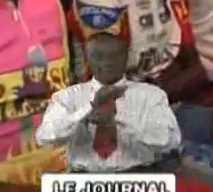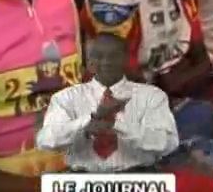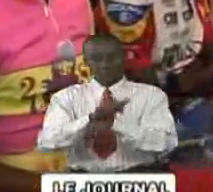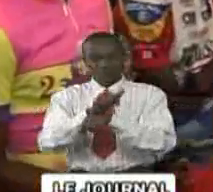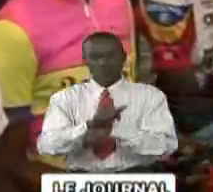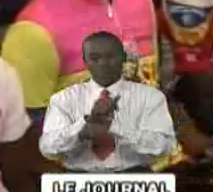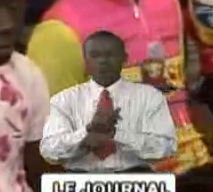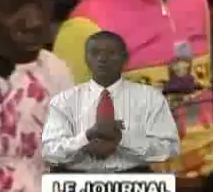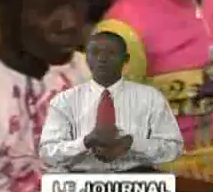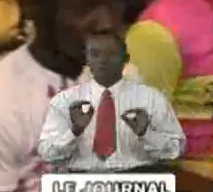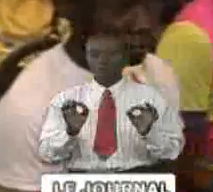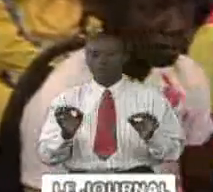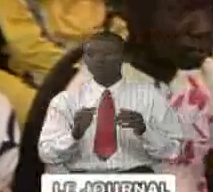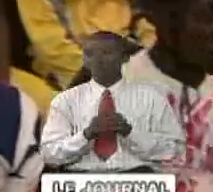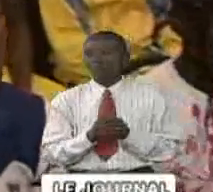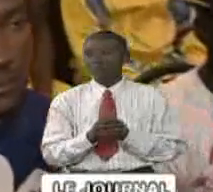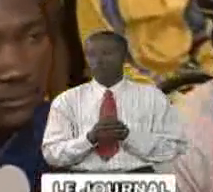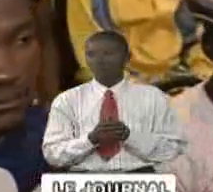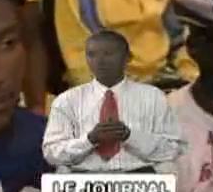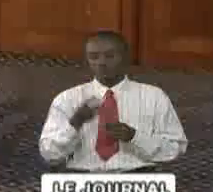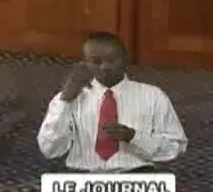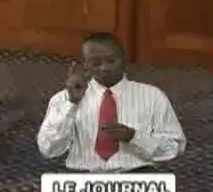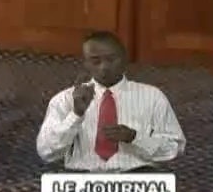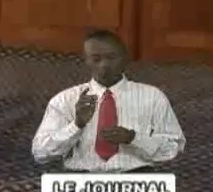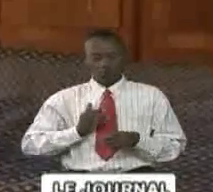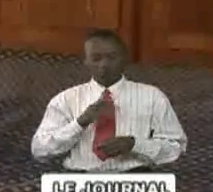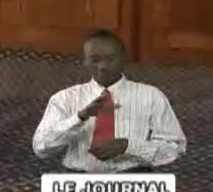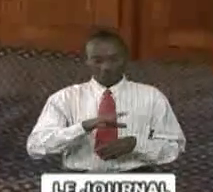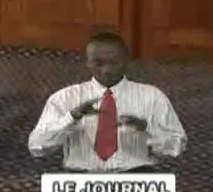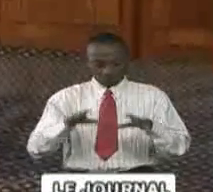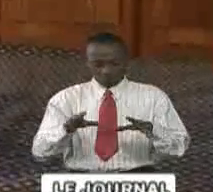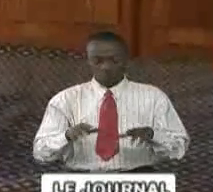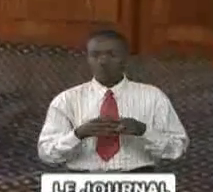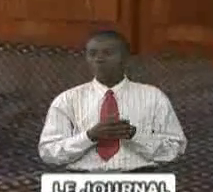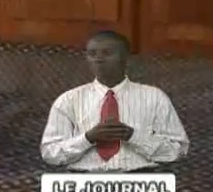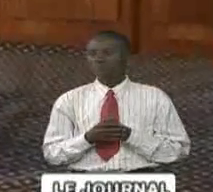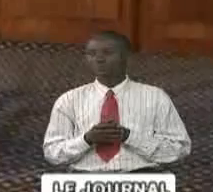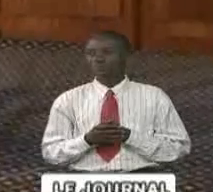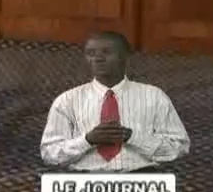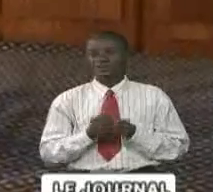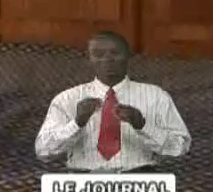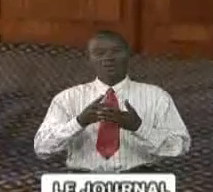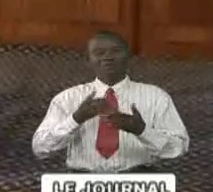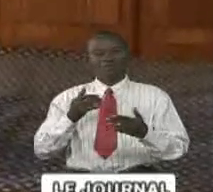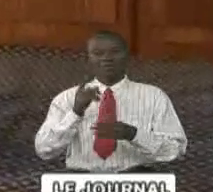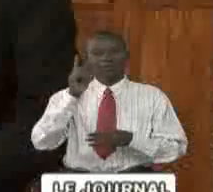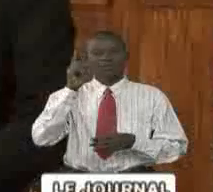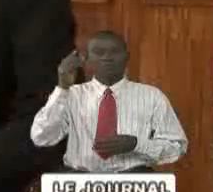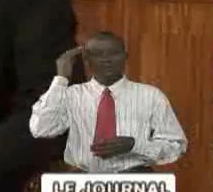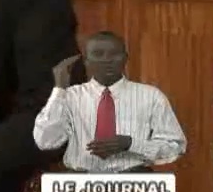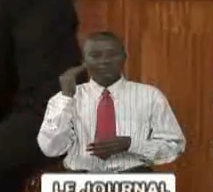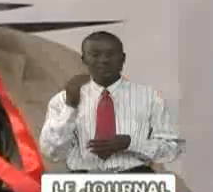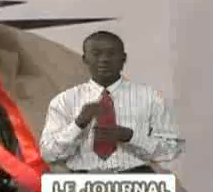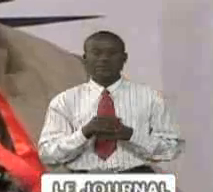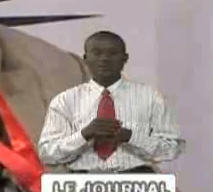de la République démocratique du Congo sur la sphère internationale. Bien avant son mot, le Premier ministre a suivi tour à tour les